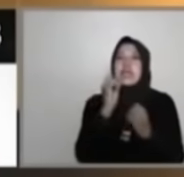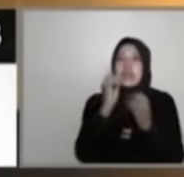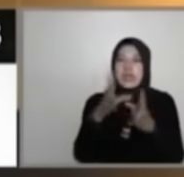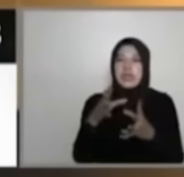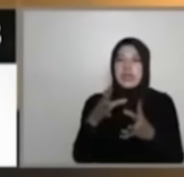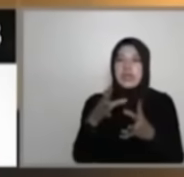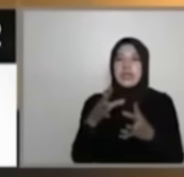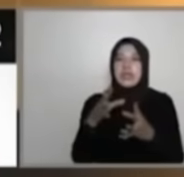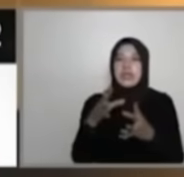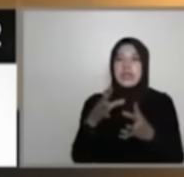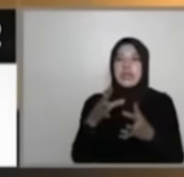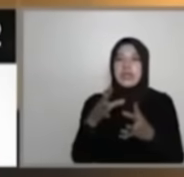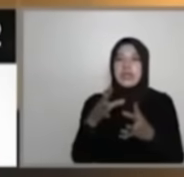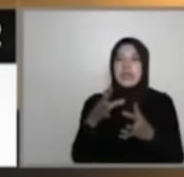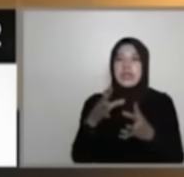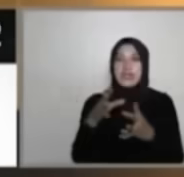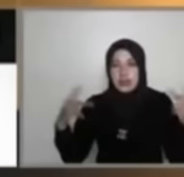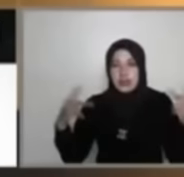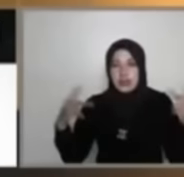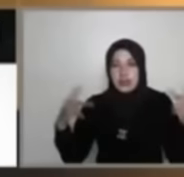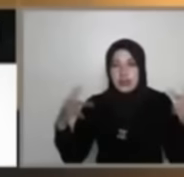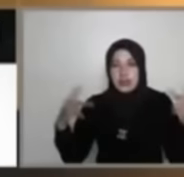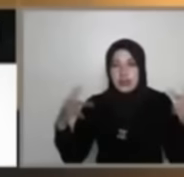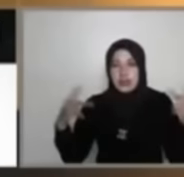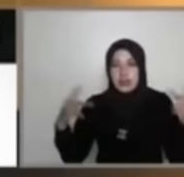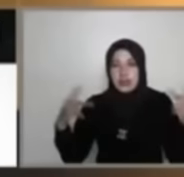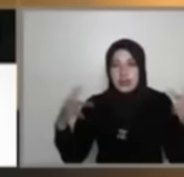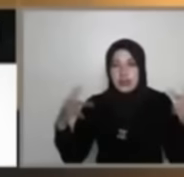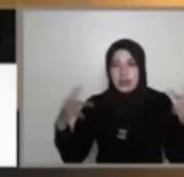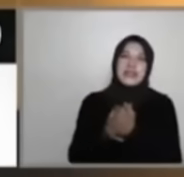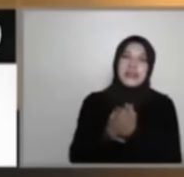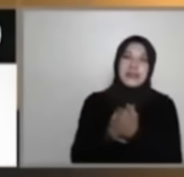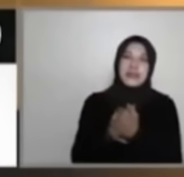di sini hanya masalah kekhususan Aceh.